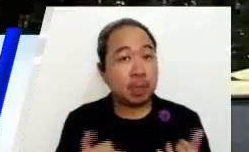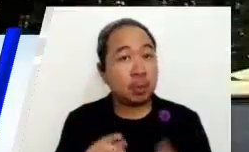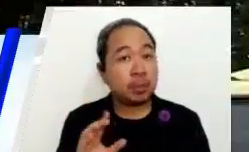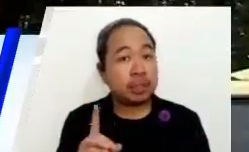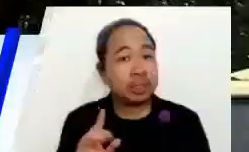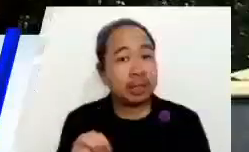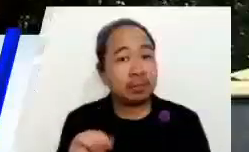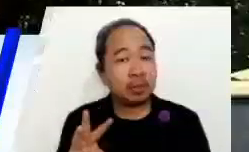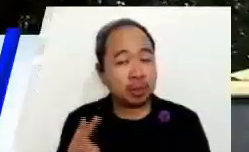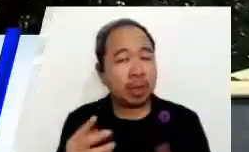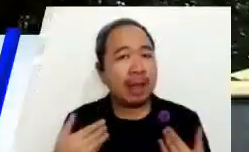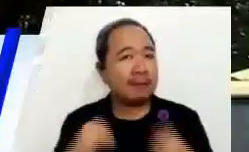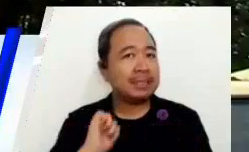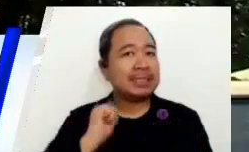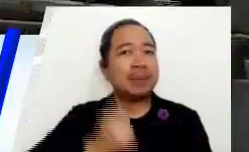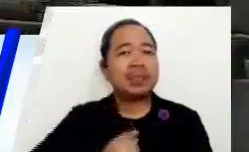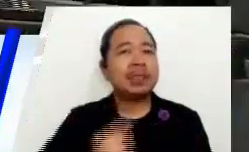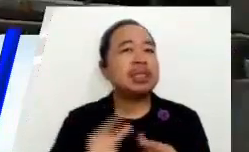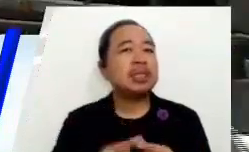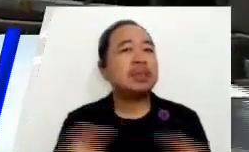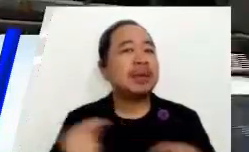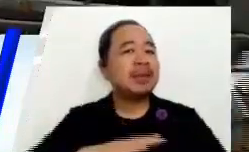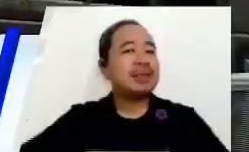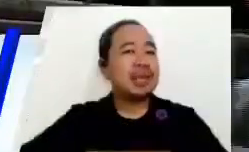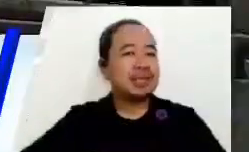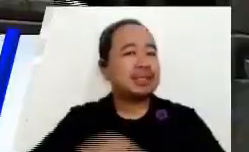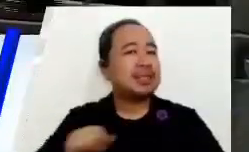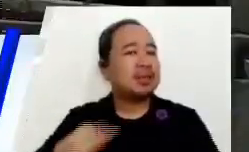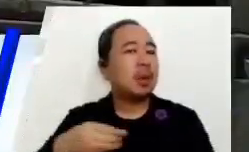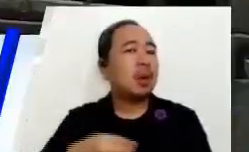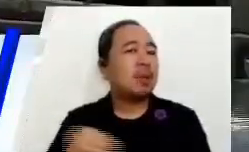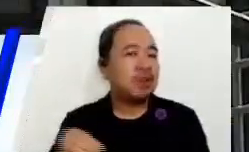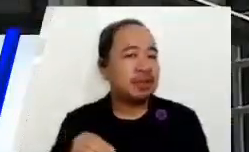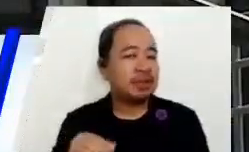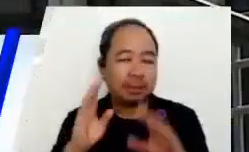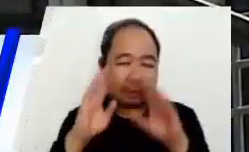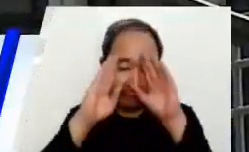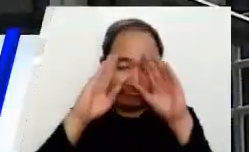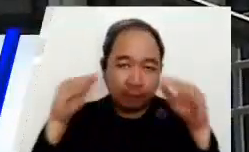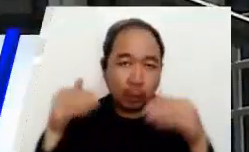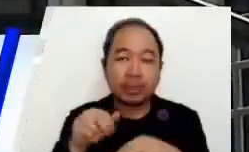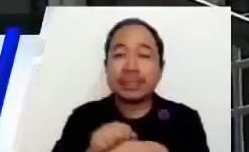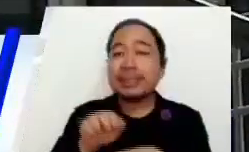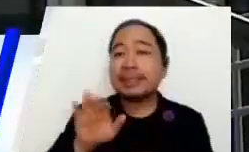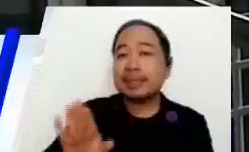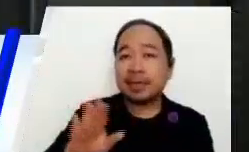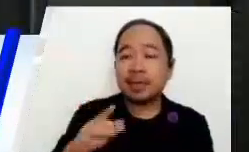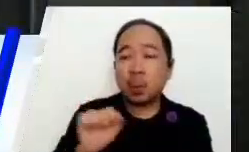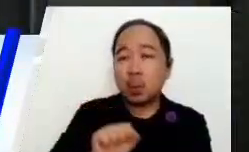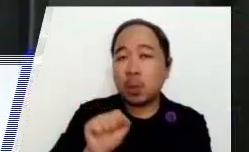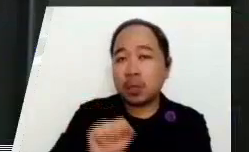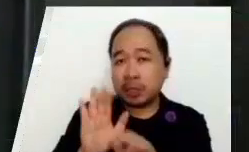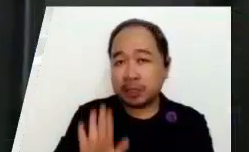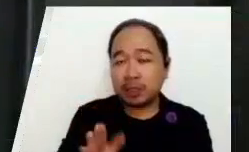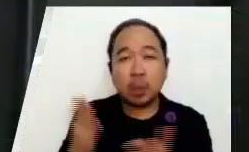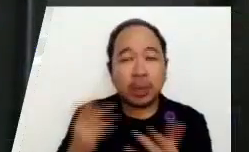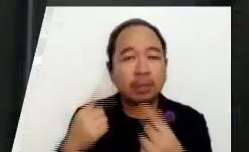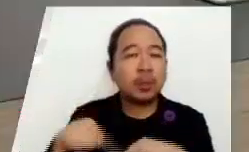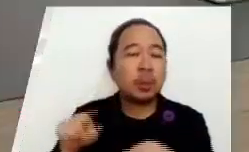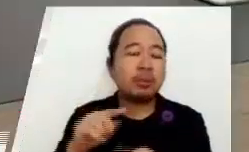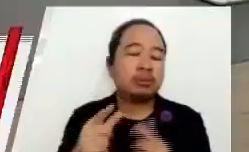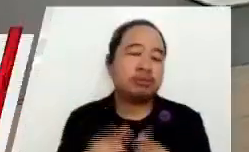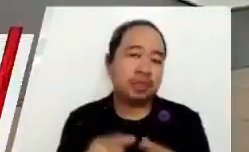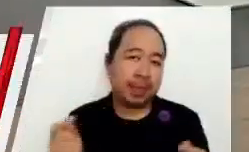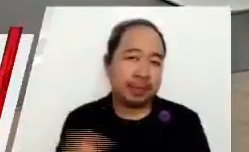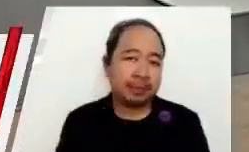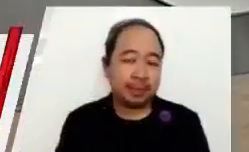desk sa DMW main office na nakatuon lang sa pagpapadala ng mga manggagawa sa Japan. Tinitingnan agriculture,